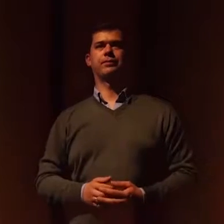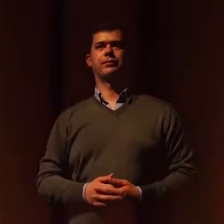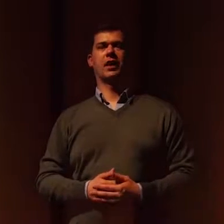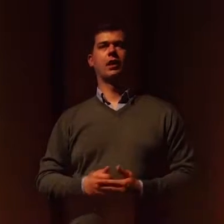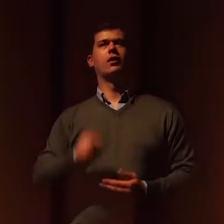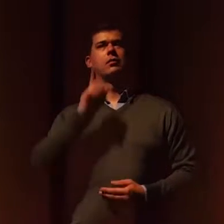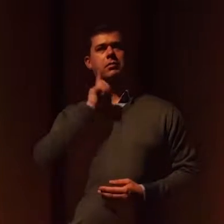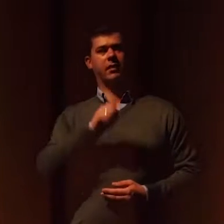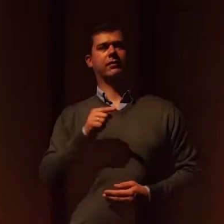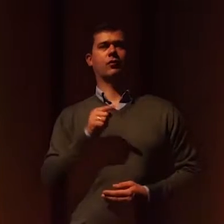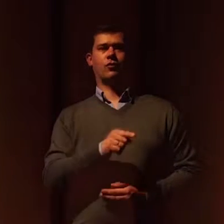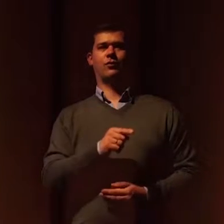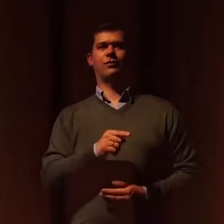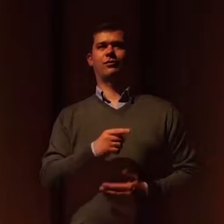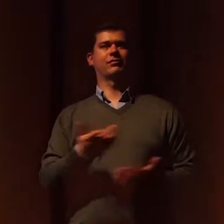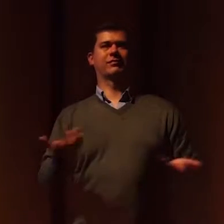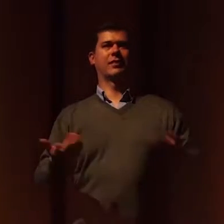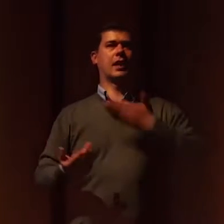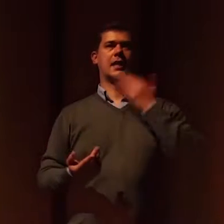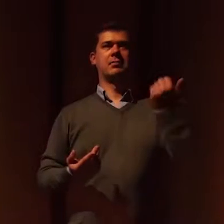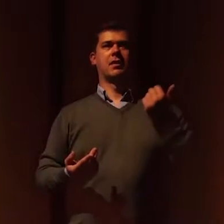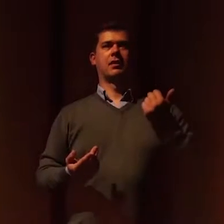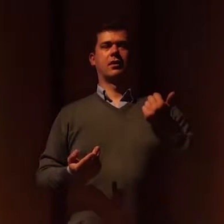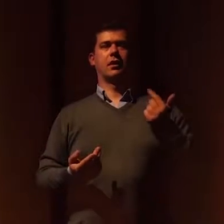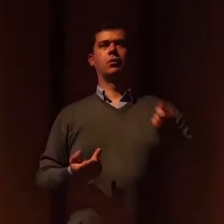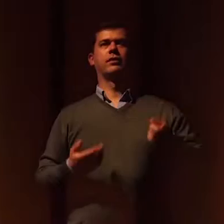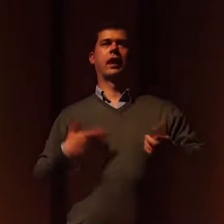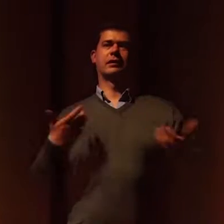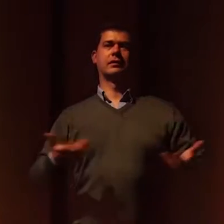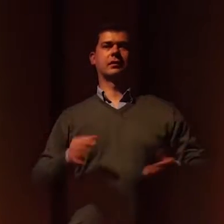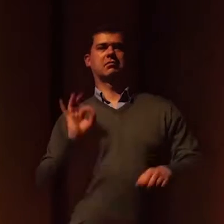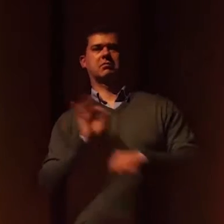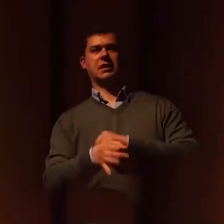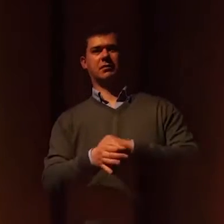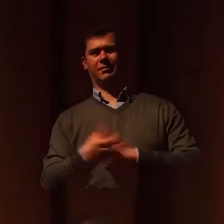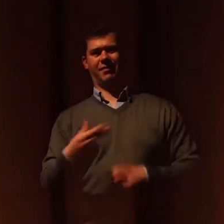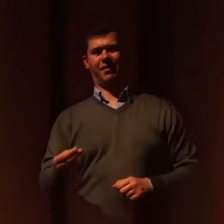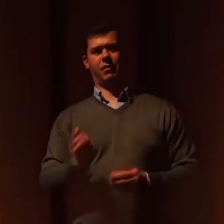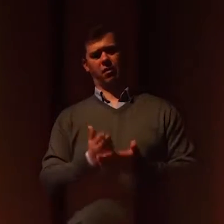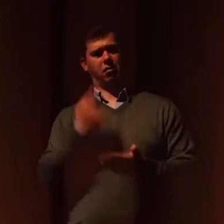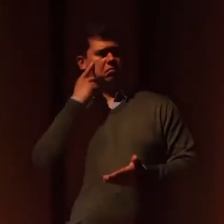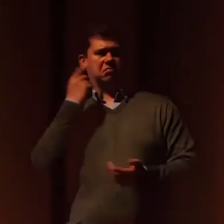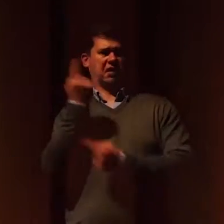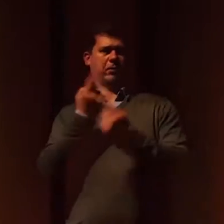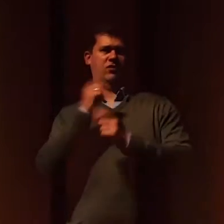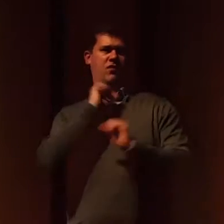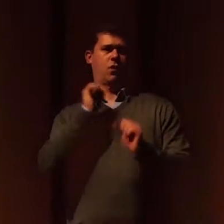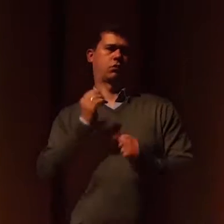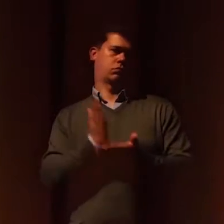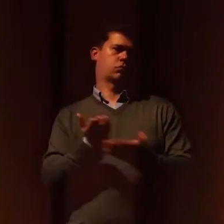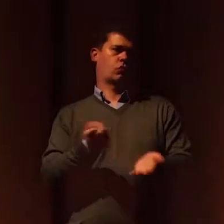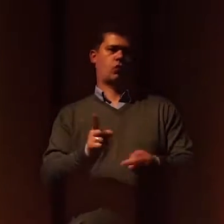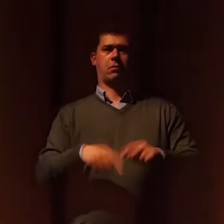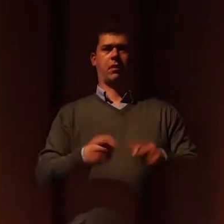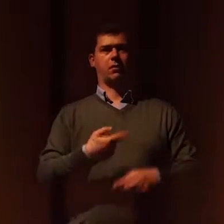oczywiście znowu nie robi się tego tak naprawdę dlatego że chce się kogoś dyskryminować czy chce się go wpędzić w takie poczucie